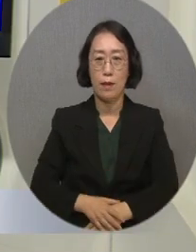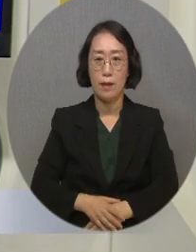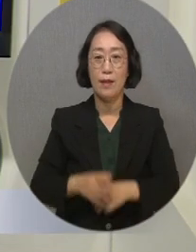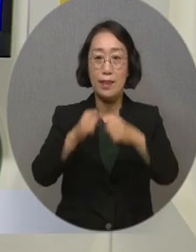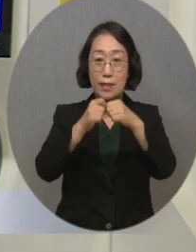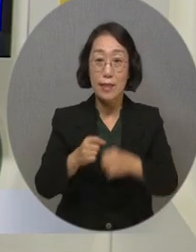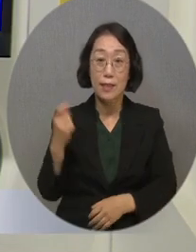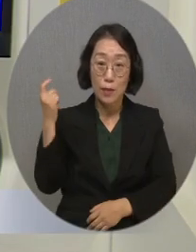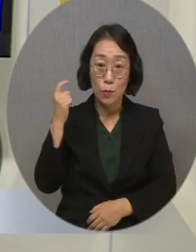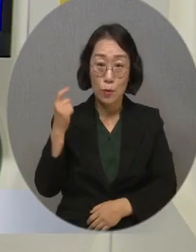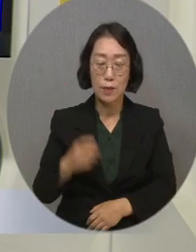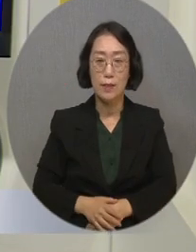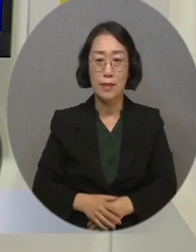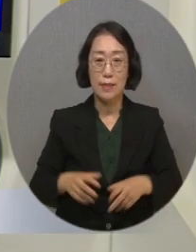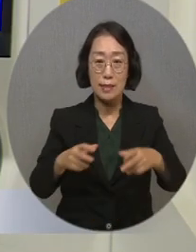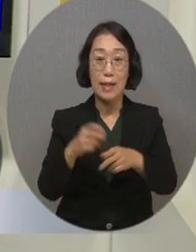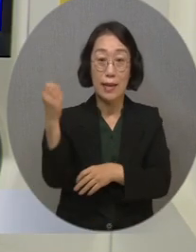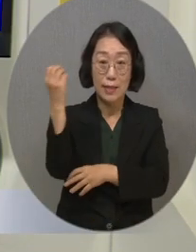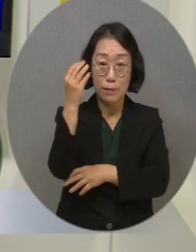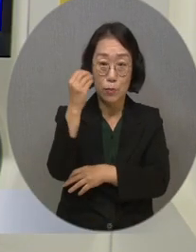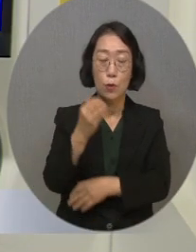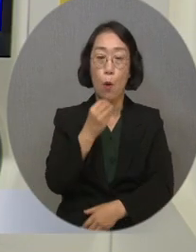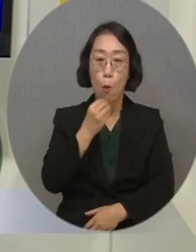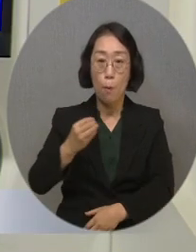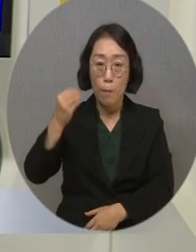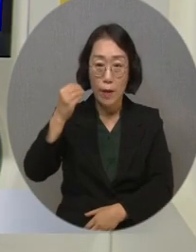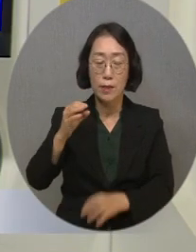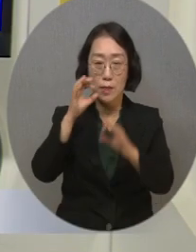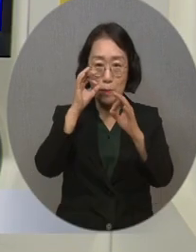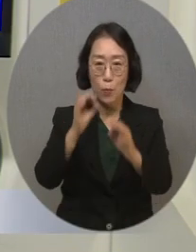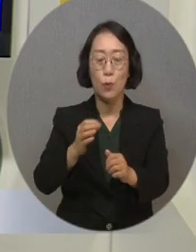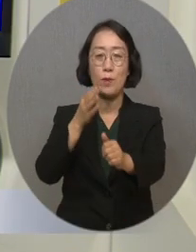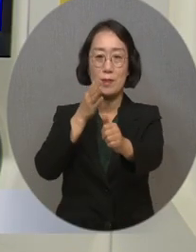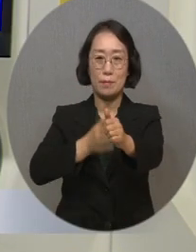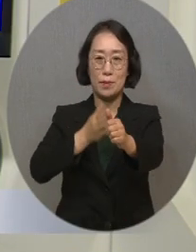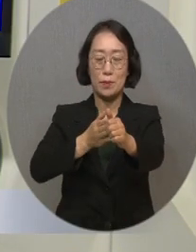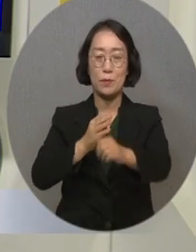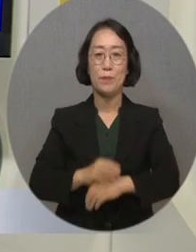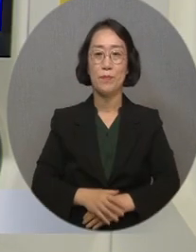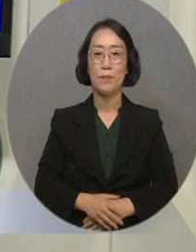더 자세한 뉴스는 장애인 신문과 웰페어 뉴스 홈페이지를 통해 확인할 수 있습니다